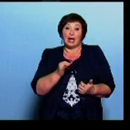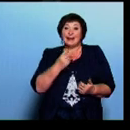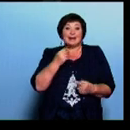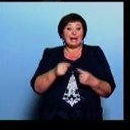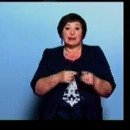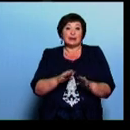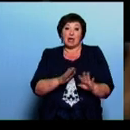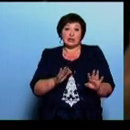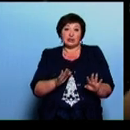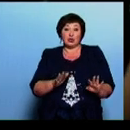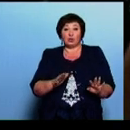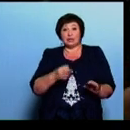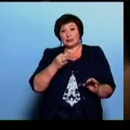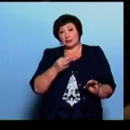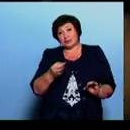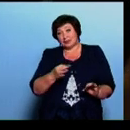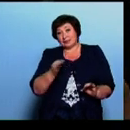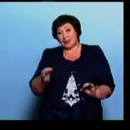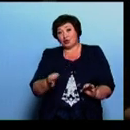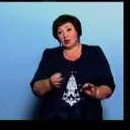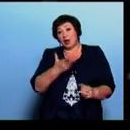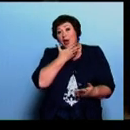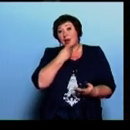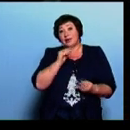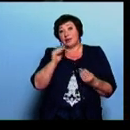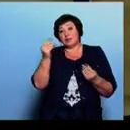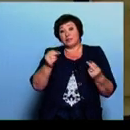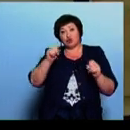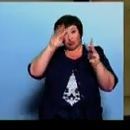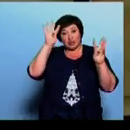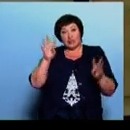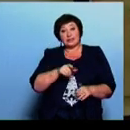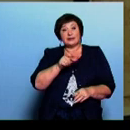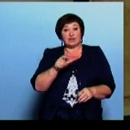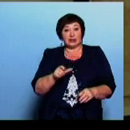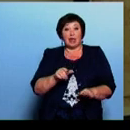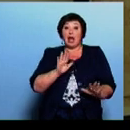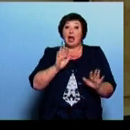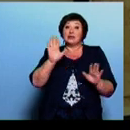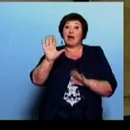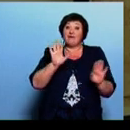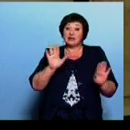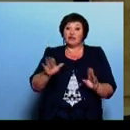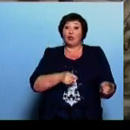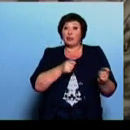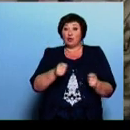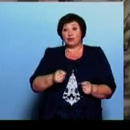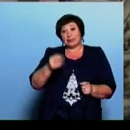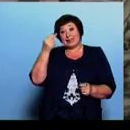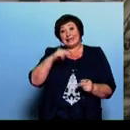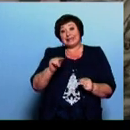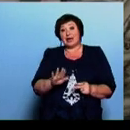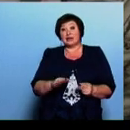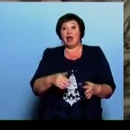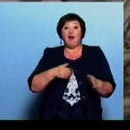традиционный, так скажем, для изображения святых. Вход на выставку в Музей Института искусств и дизайна УДГУ